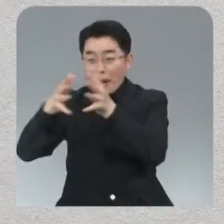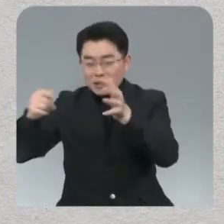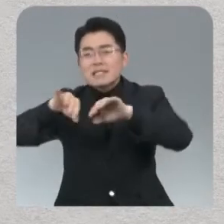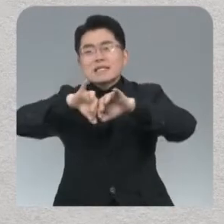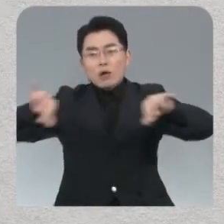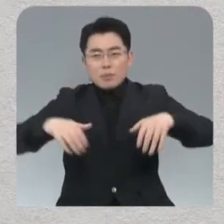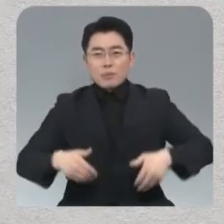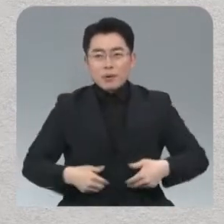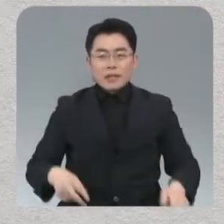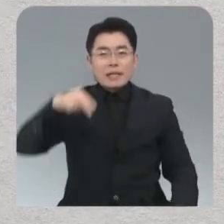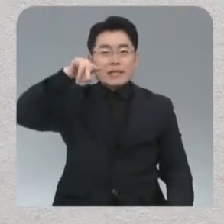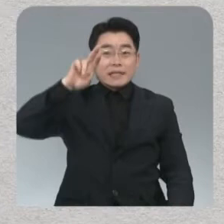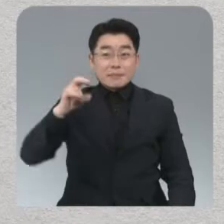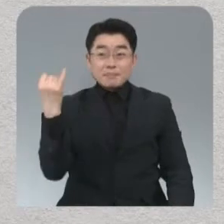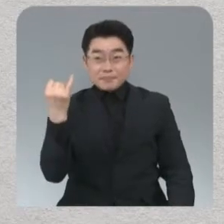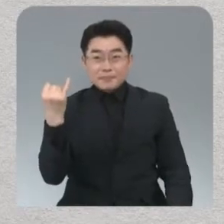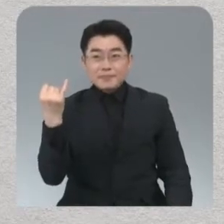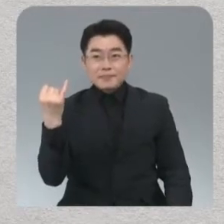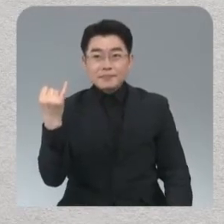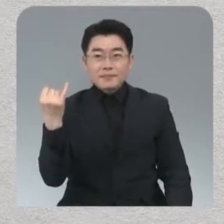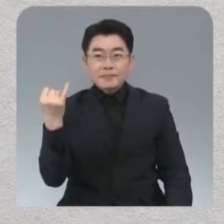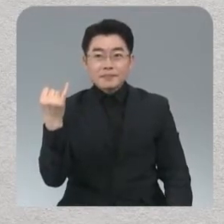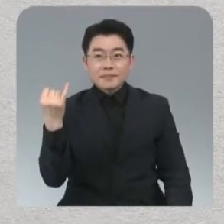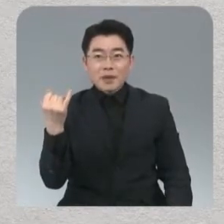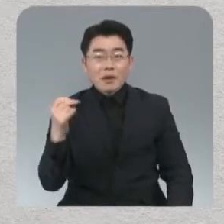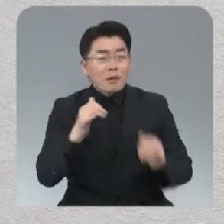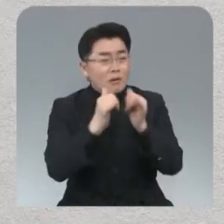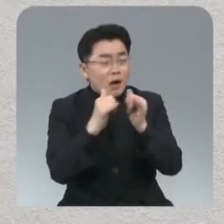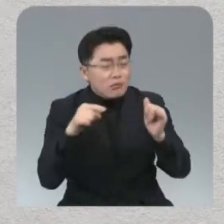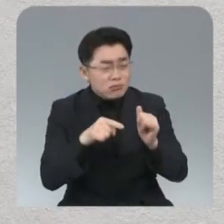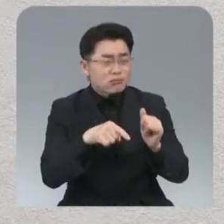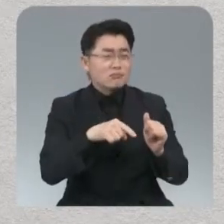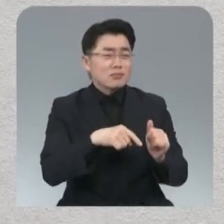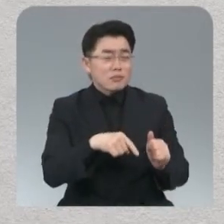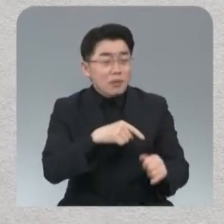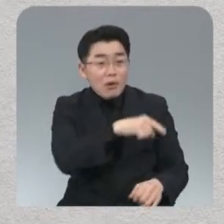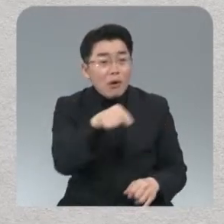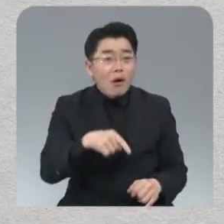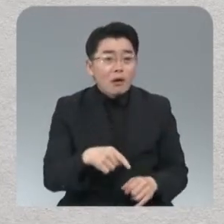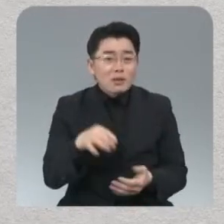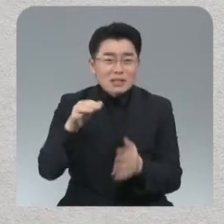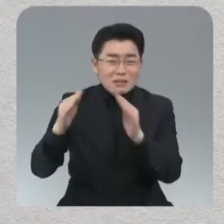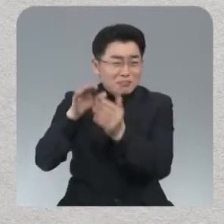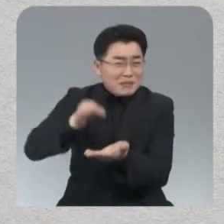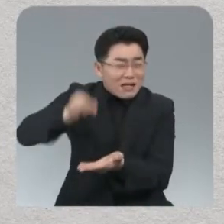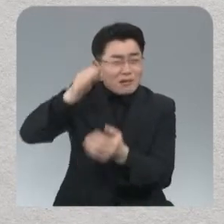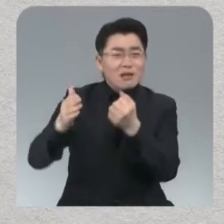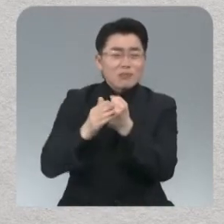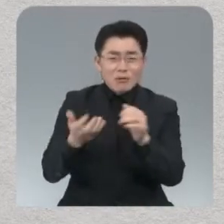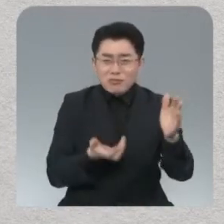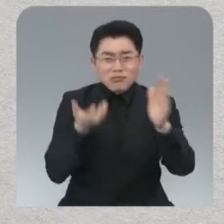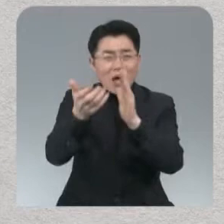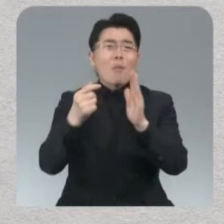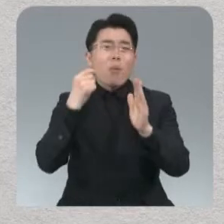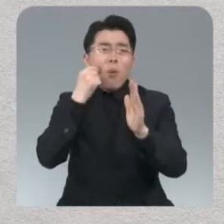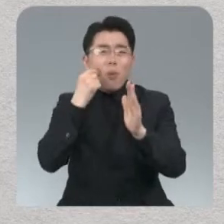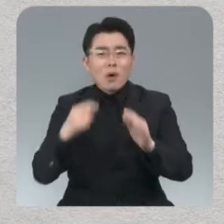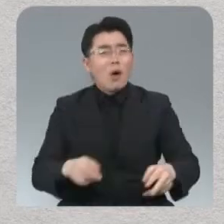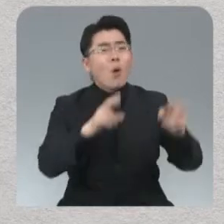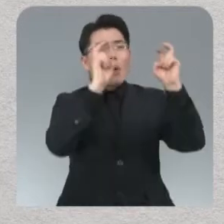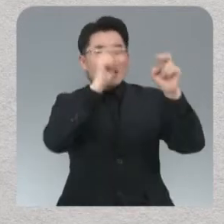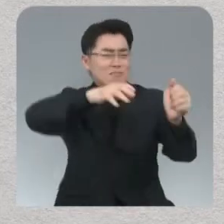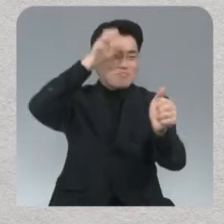있고 심상정 후보만 서민이 엄두 못 낼 가격의 집을 늘리는 거라며 민간 주도 재건축